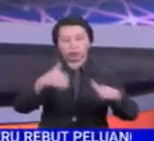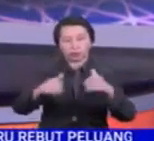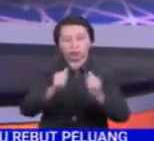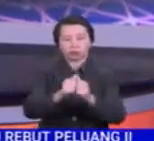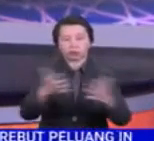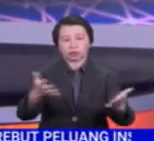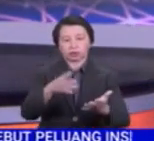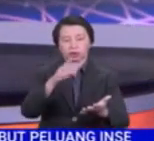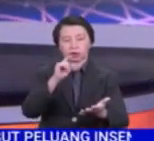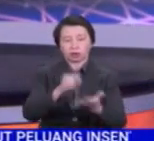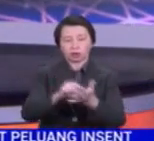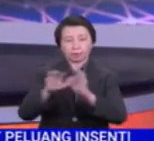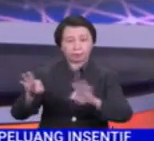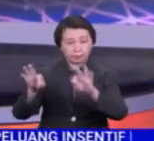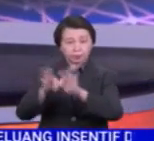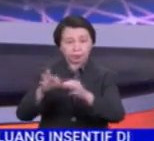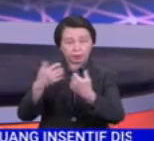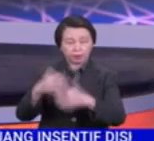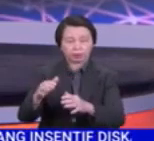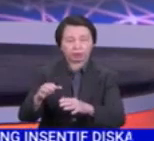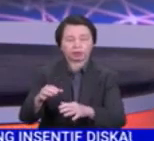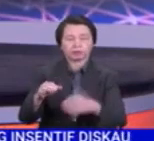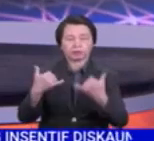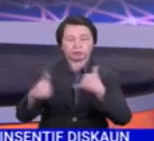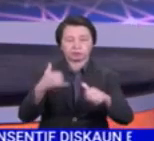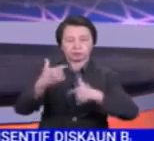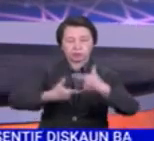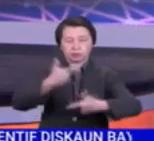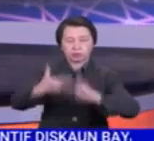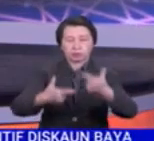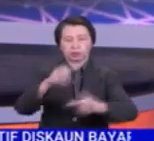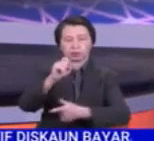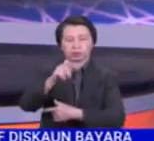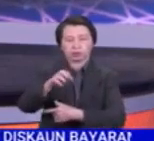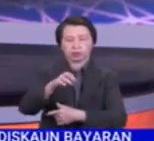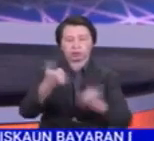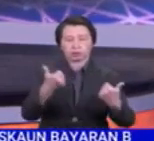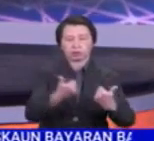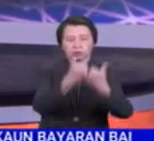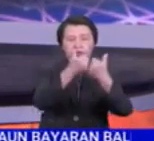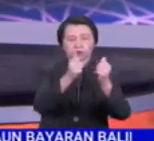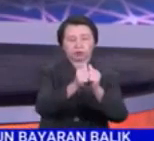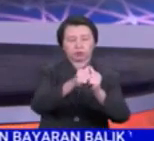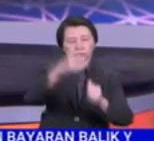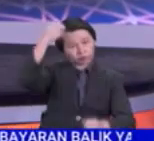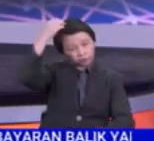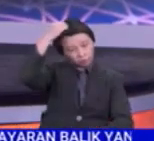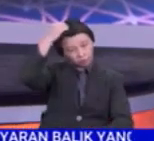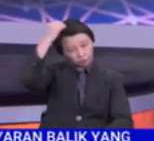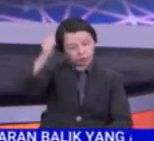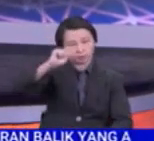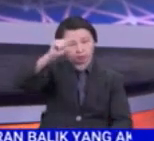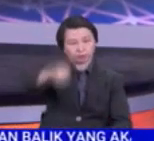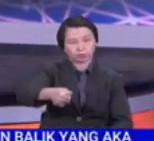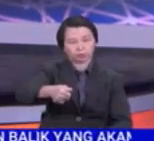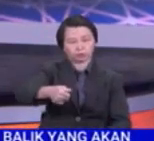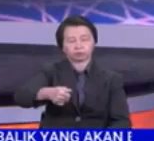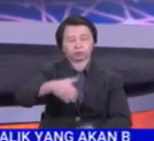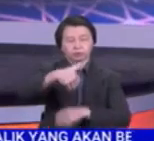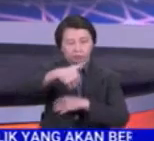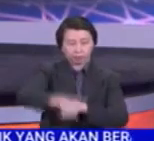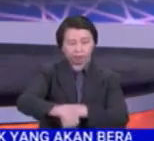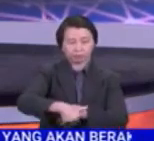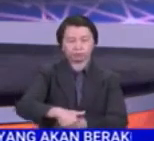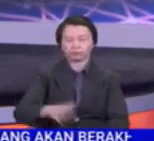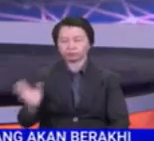tample ayam tambatan kipas Jerman pada aksi Liga Super menentang Selangor FC Malam esok sebaliknya jelatik kelahiran Kelantan